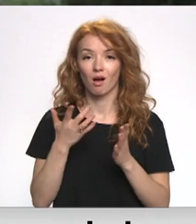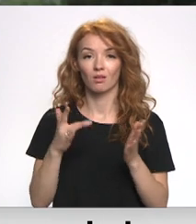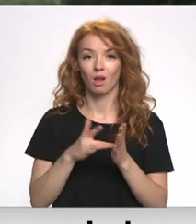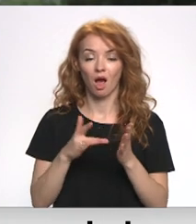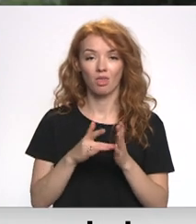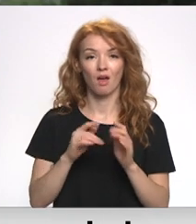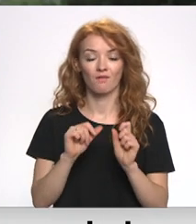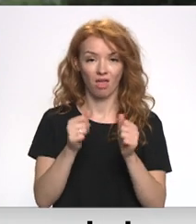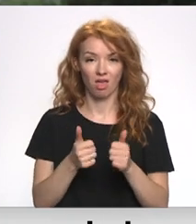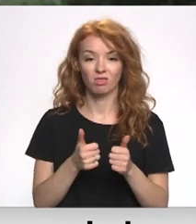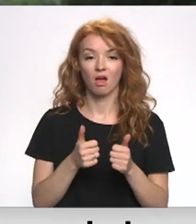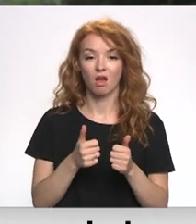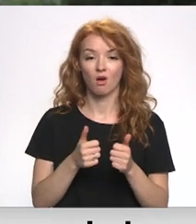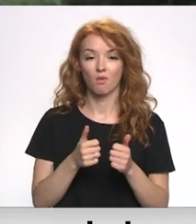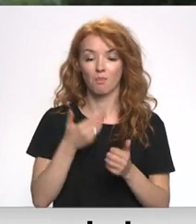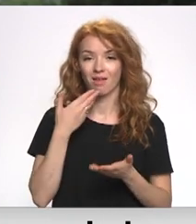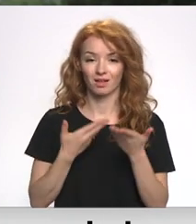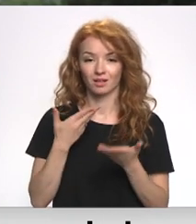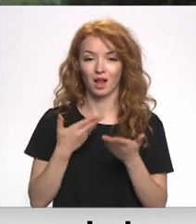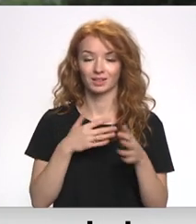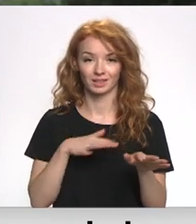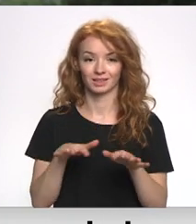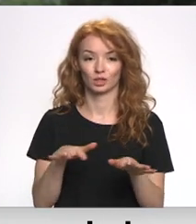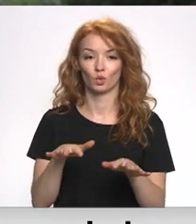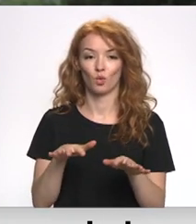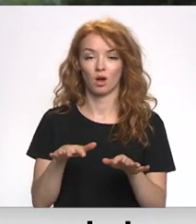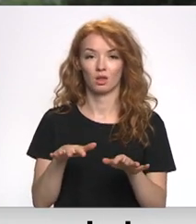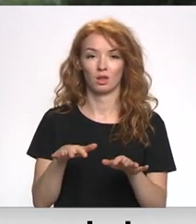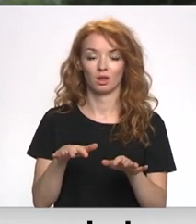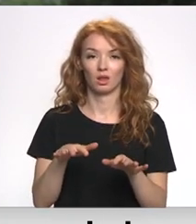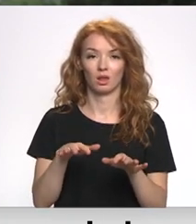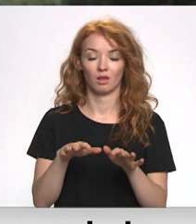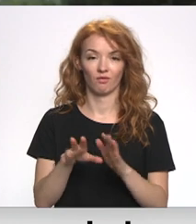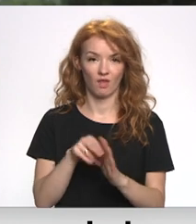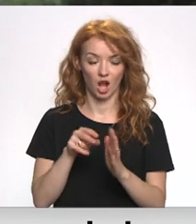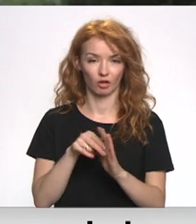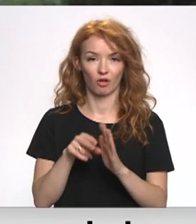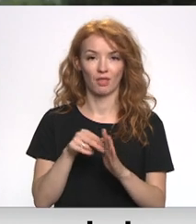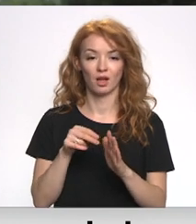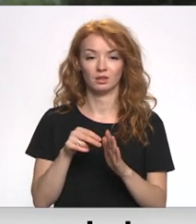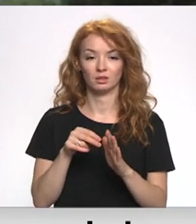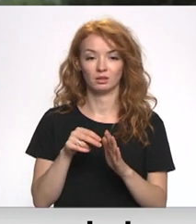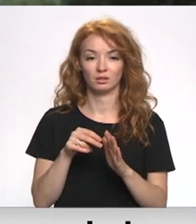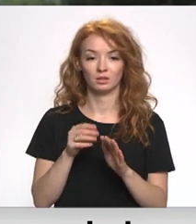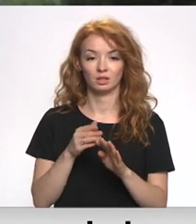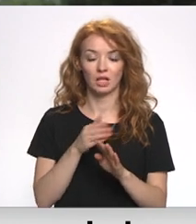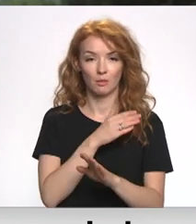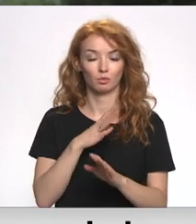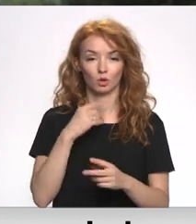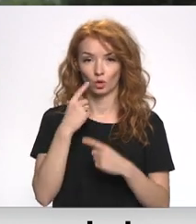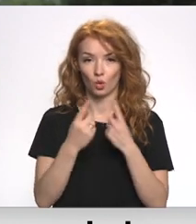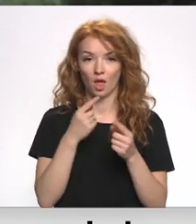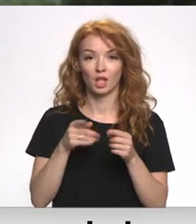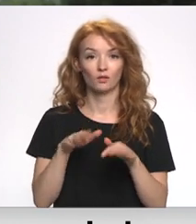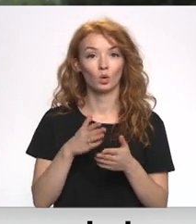tādā vai citādā veidā varētu mēģināt rīkot, spert šādu te soli. Tika iepriekš runāts, ka tas varētu notikt